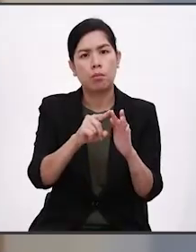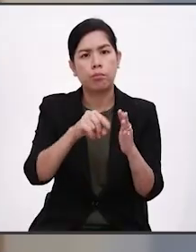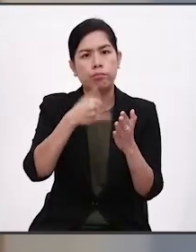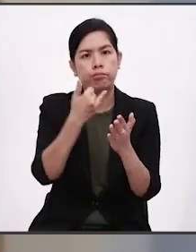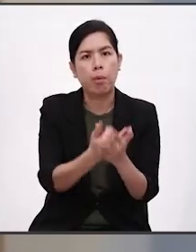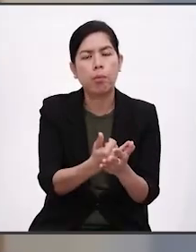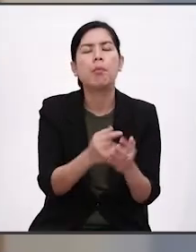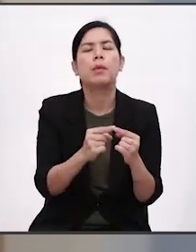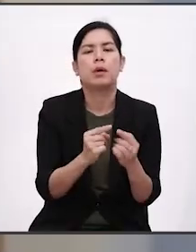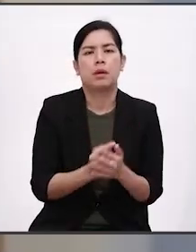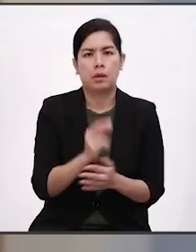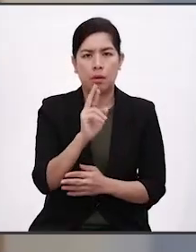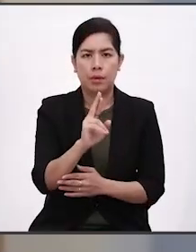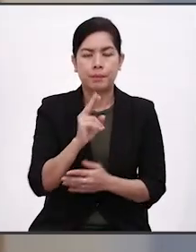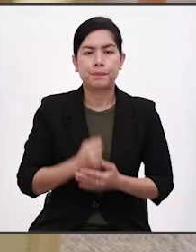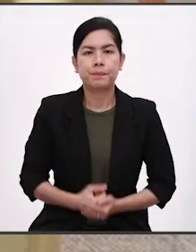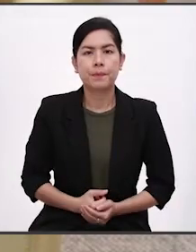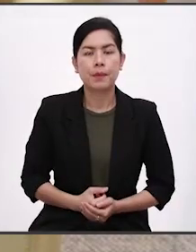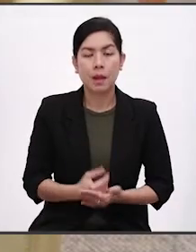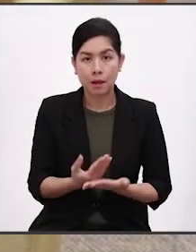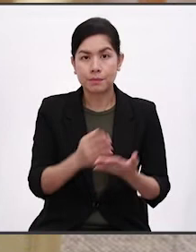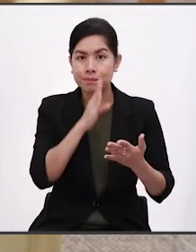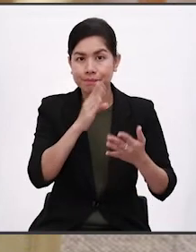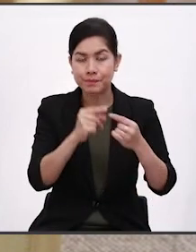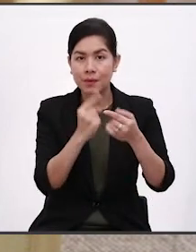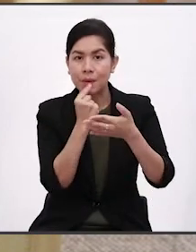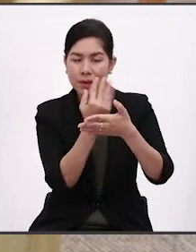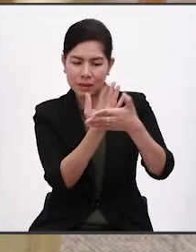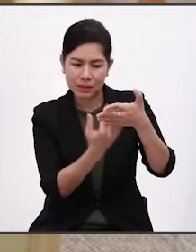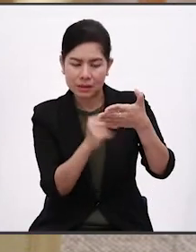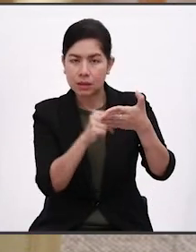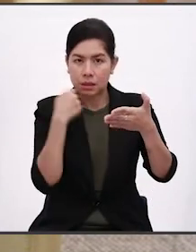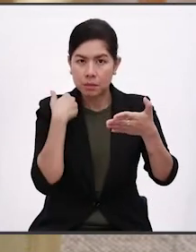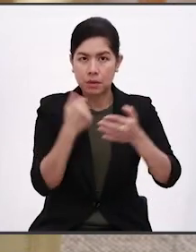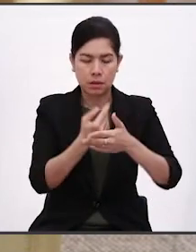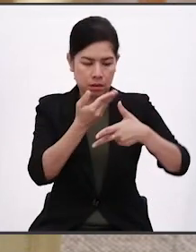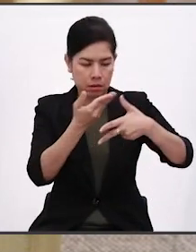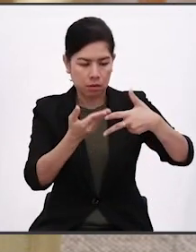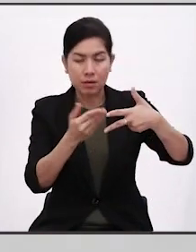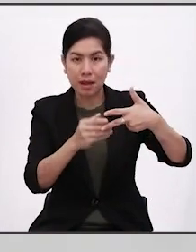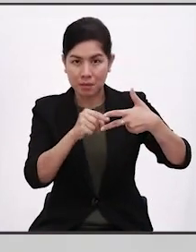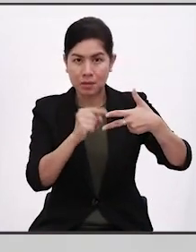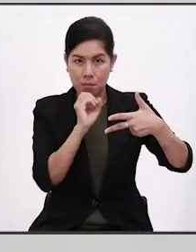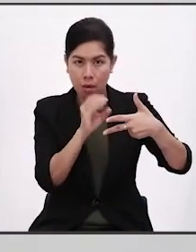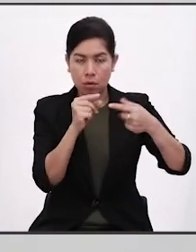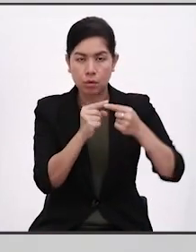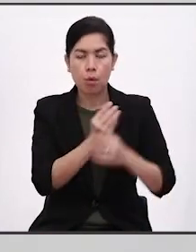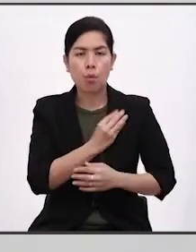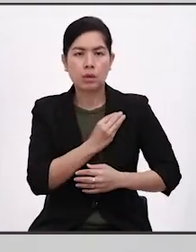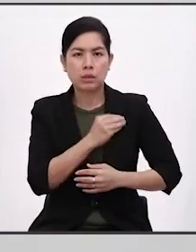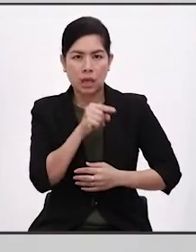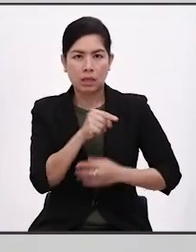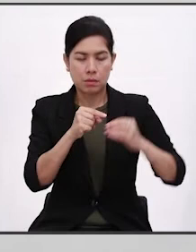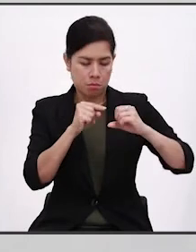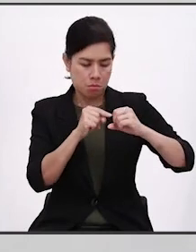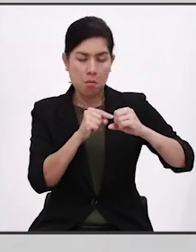ถ้ามันตีมันตันไปไม่รู้อ่ะเส้นสองเส้นเน ี่ ย ขึ้นอยู่กับระดับความรุนแรงของการตีตันและอาการเป็นระดับ 1-2 เนี่ยก็อา